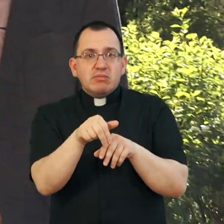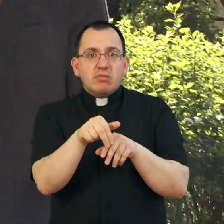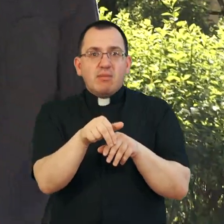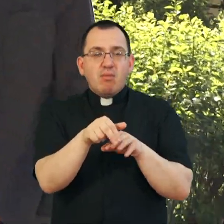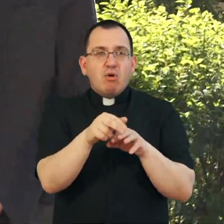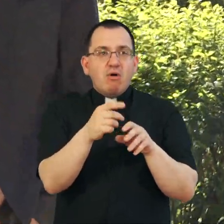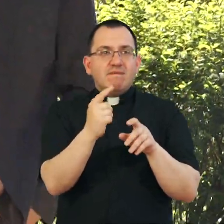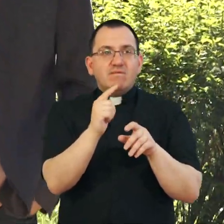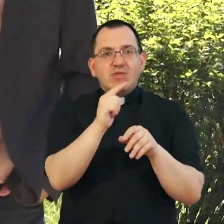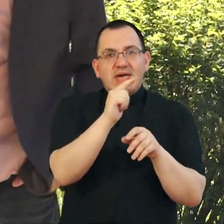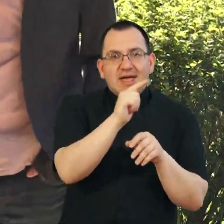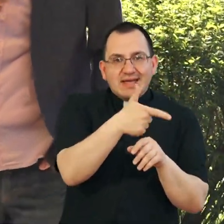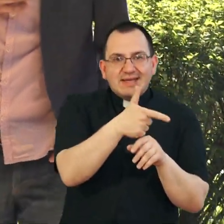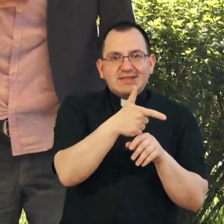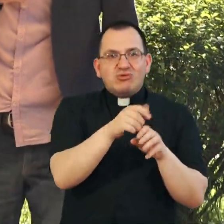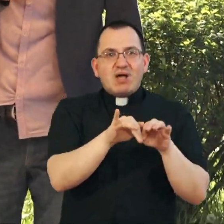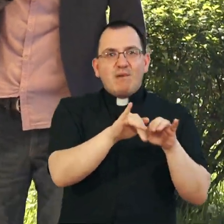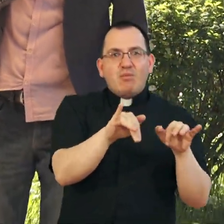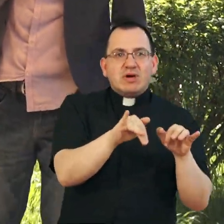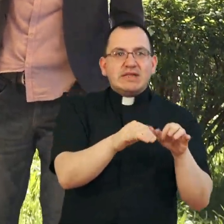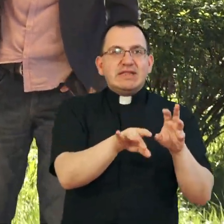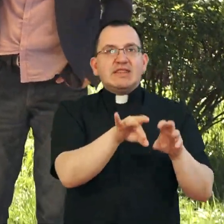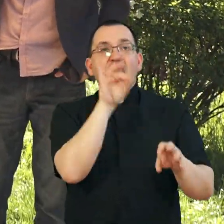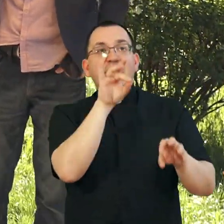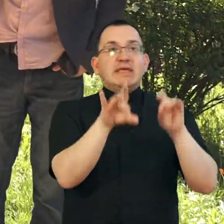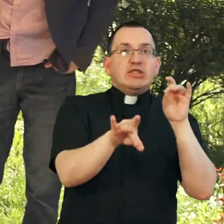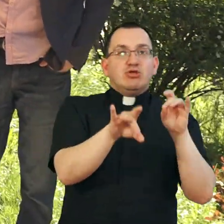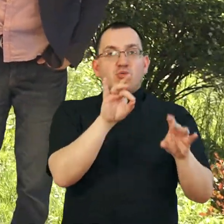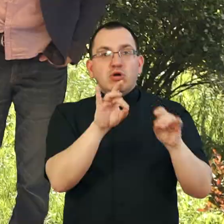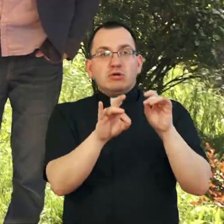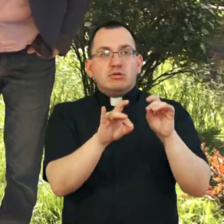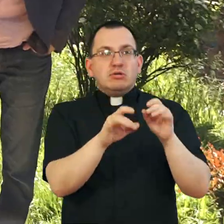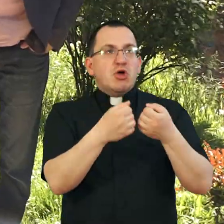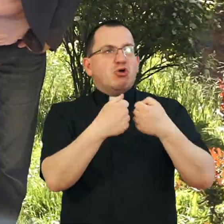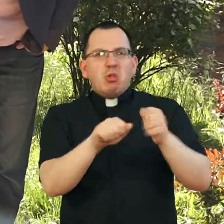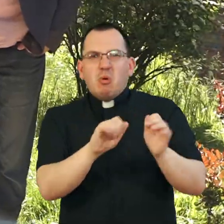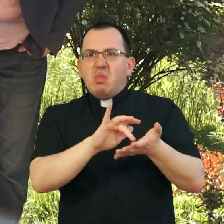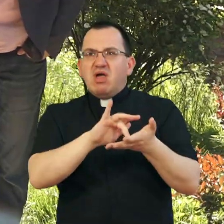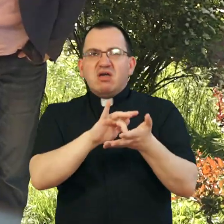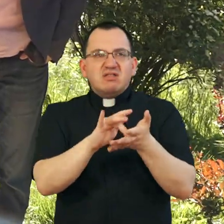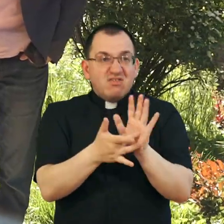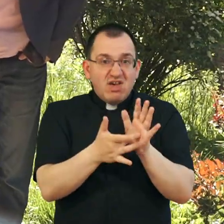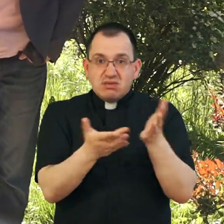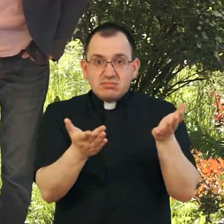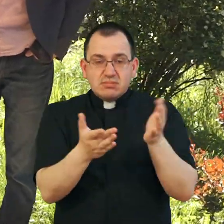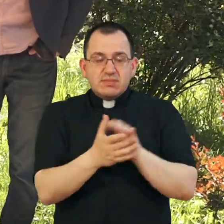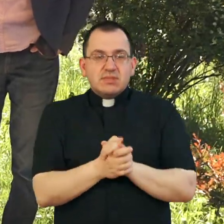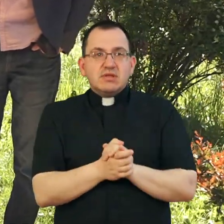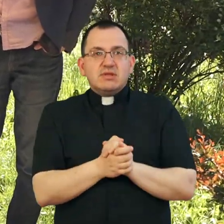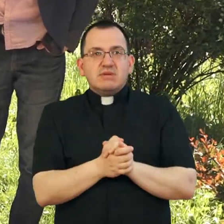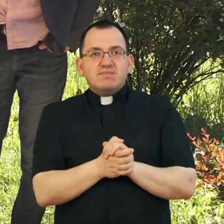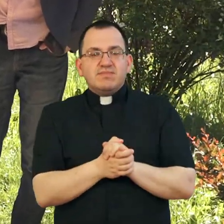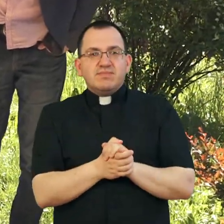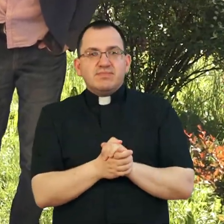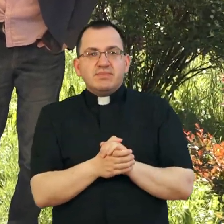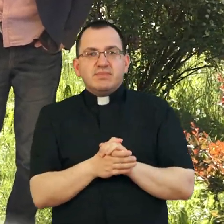pro-choice pokreti koji formiraju, proglašavaju slobodom što god oni žele. Tako